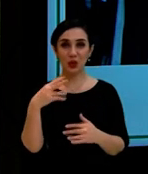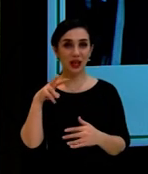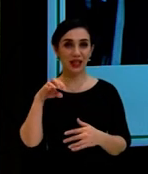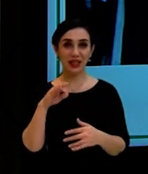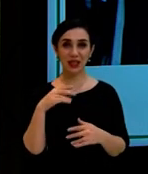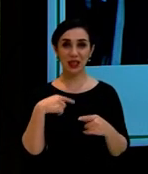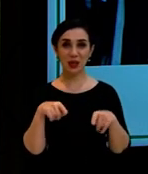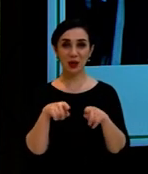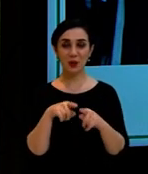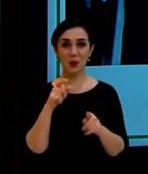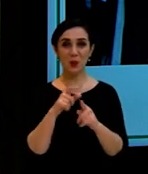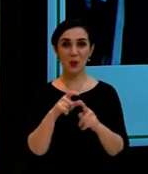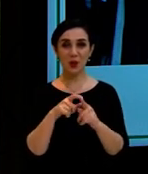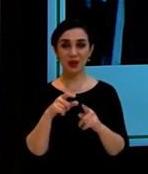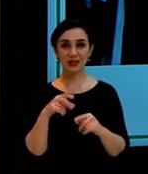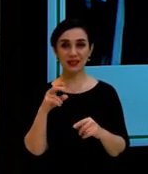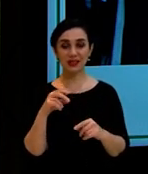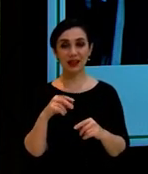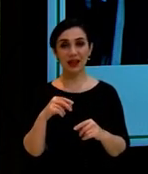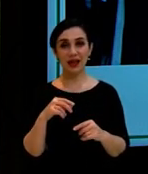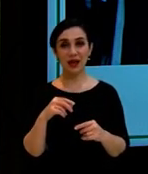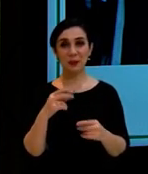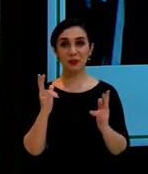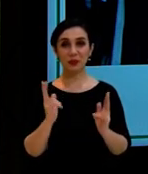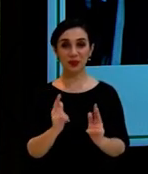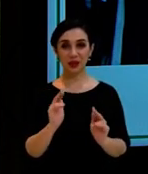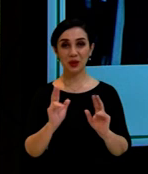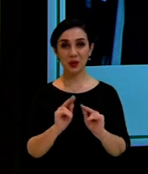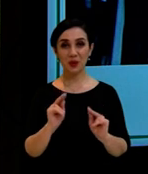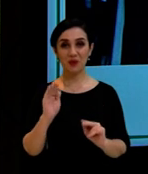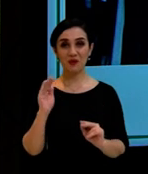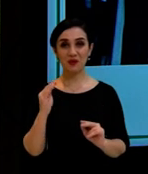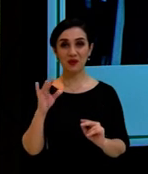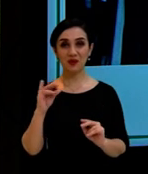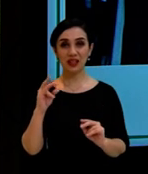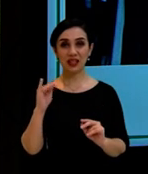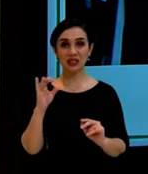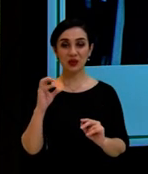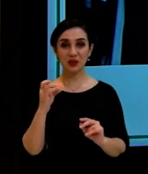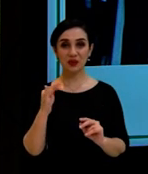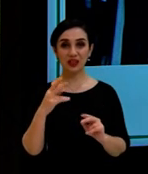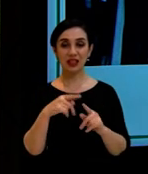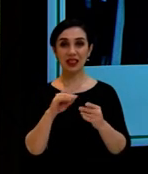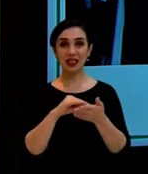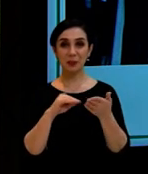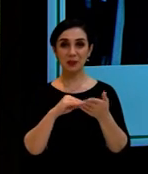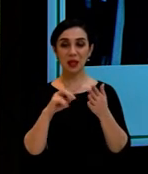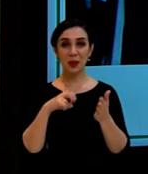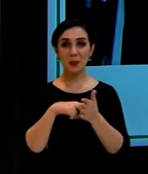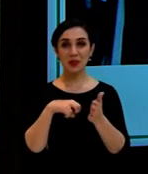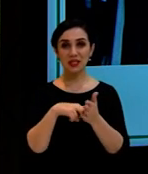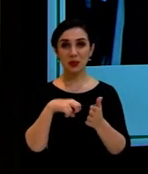говорю прозой ребята учителю философию он попросил журден написать